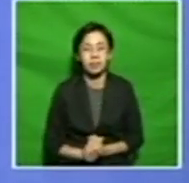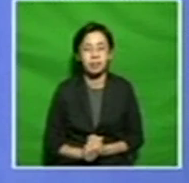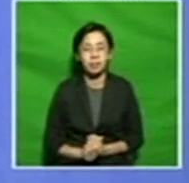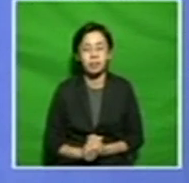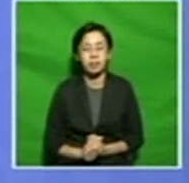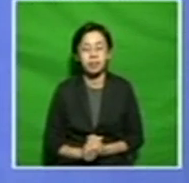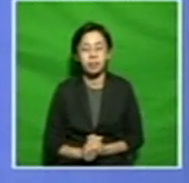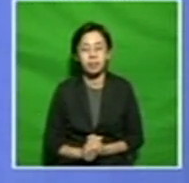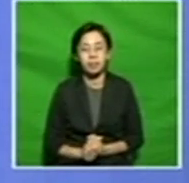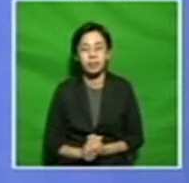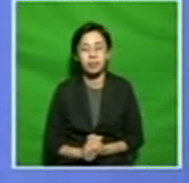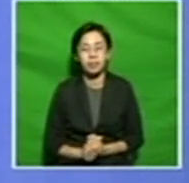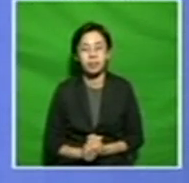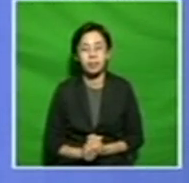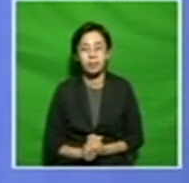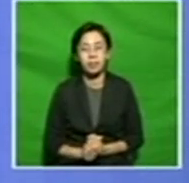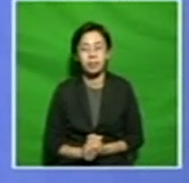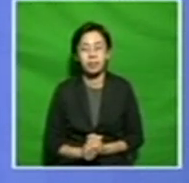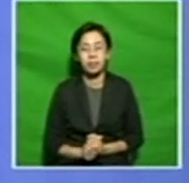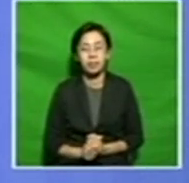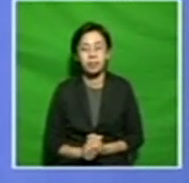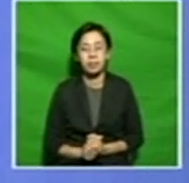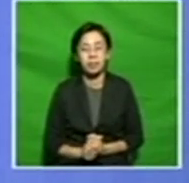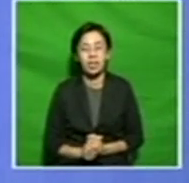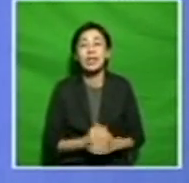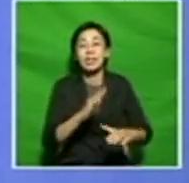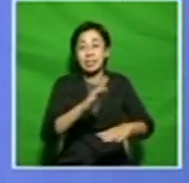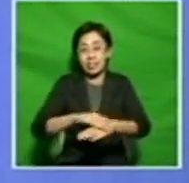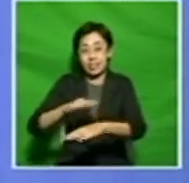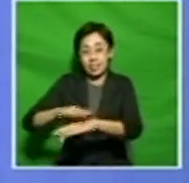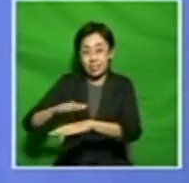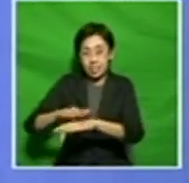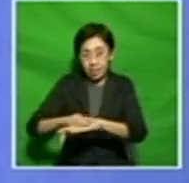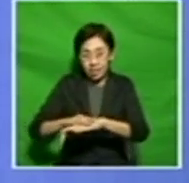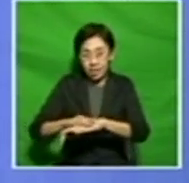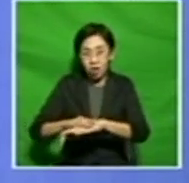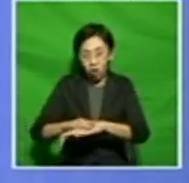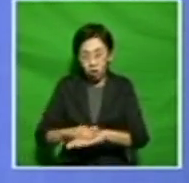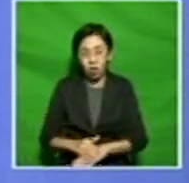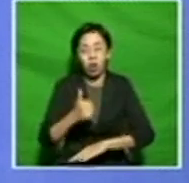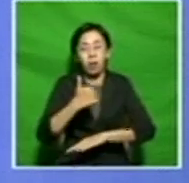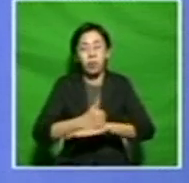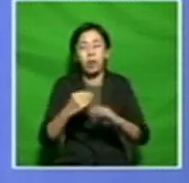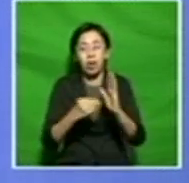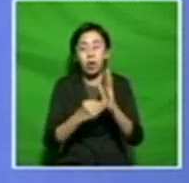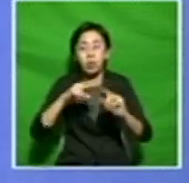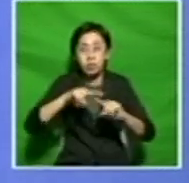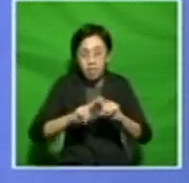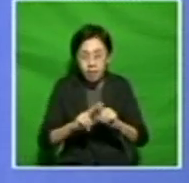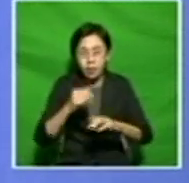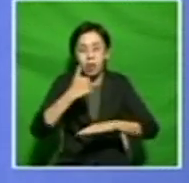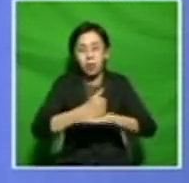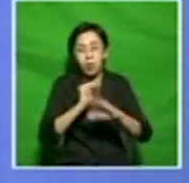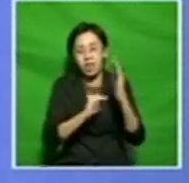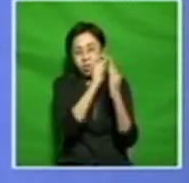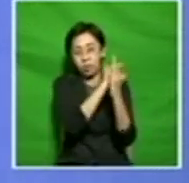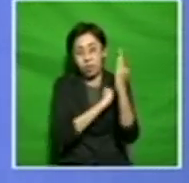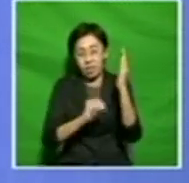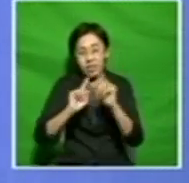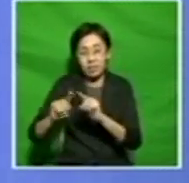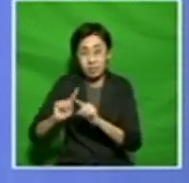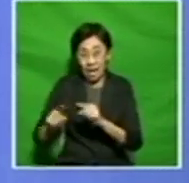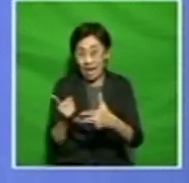ขณะเดียวกันก็มีข้อที่เตือนผู้ว่ากทม.หรือผู้ว่าราชการจังหวัดในประเภทที่ห้